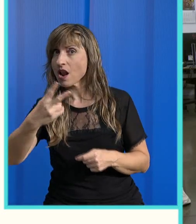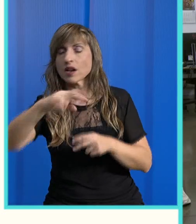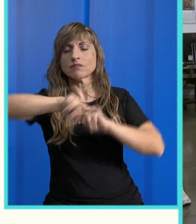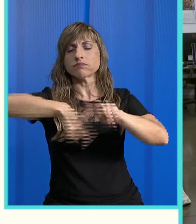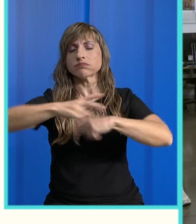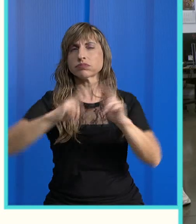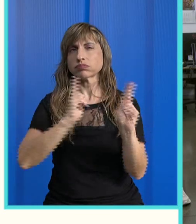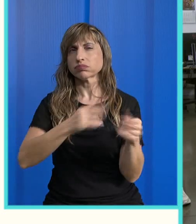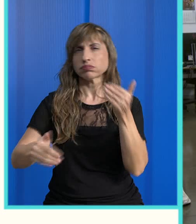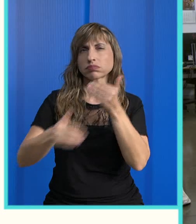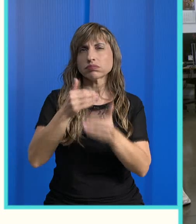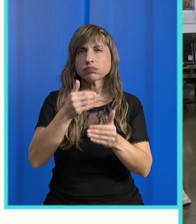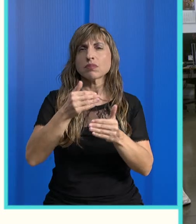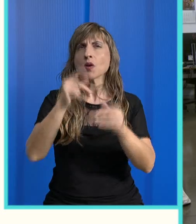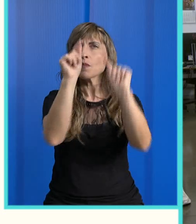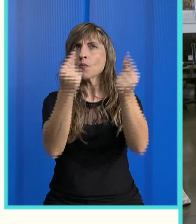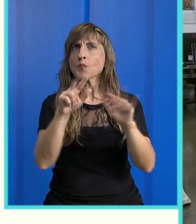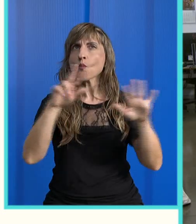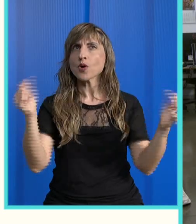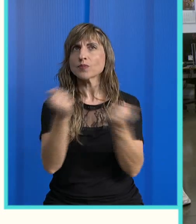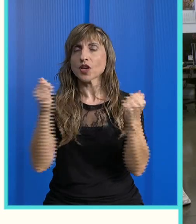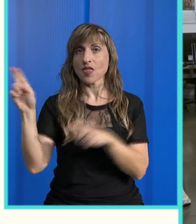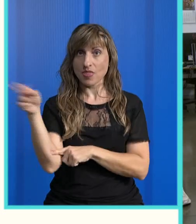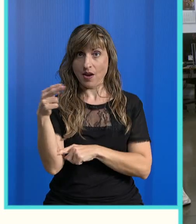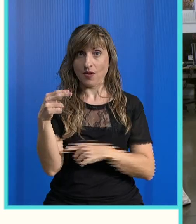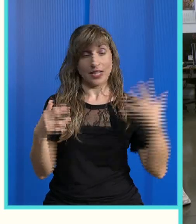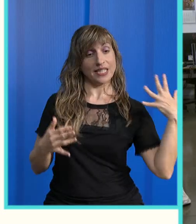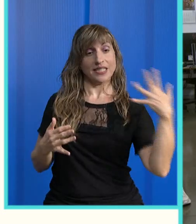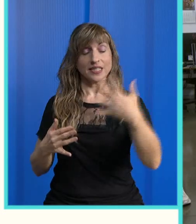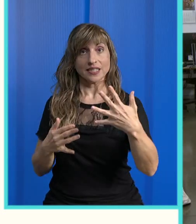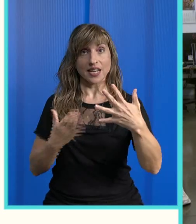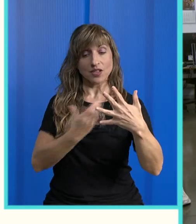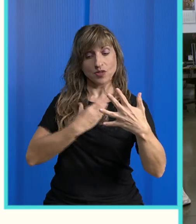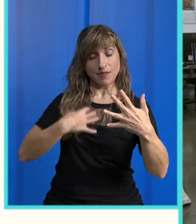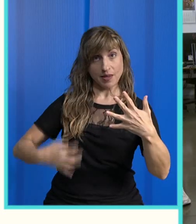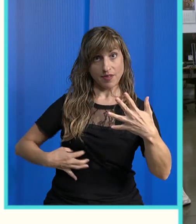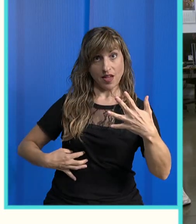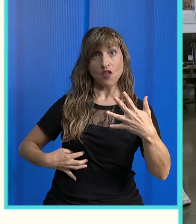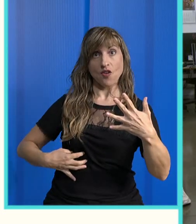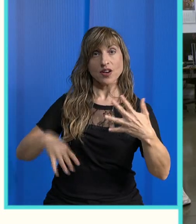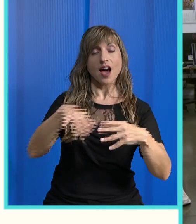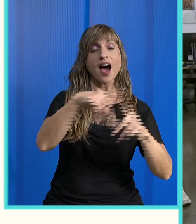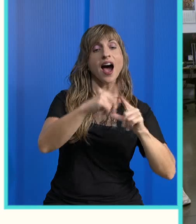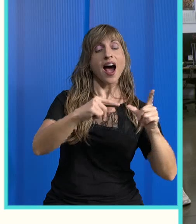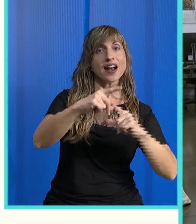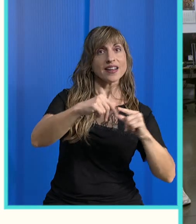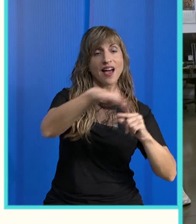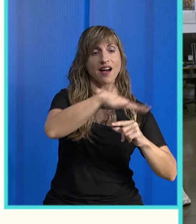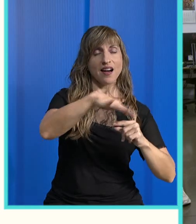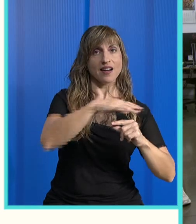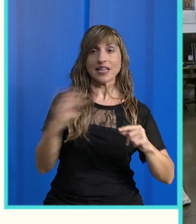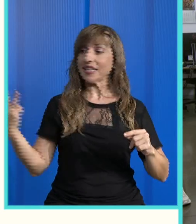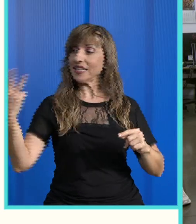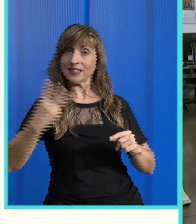mes d'octubre amb un pressupost de prop de 8 milions d'euros 5 a càrrec de l'Ajuntament de Badalona i l'Ari de l'Estrilla i 3 provinents de l